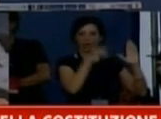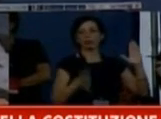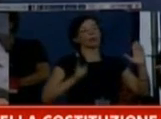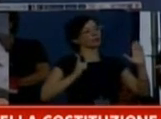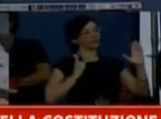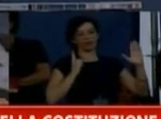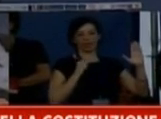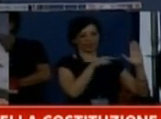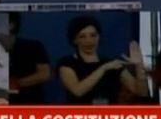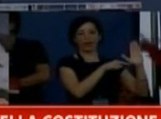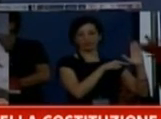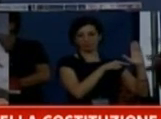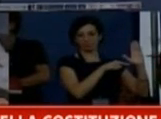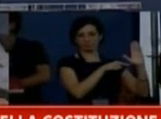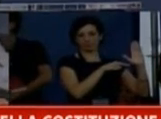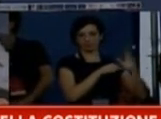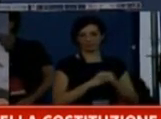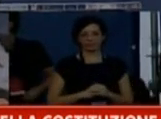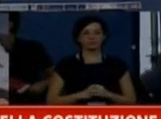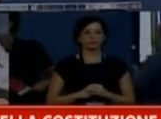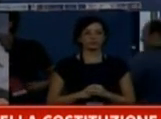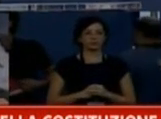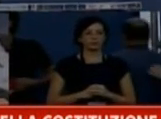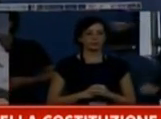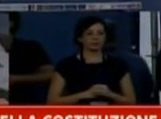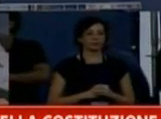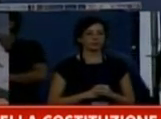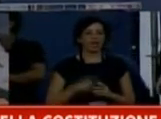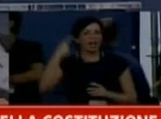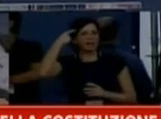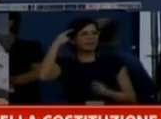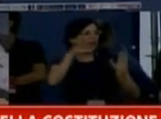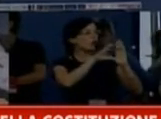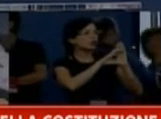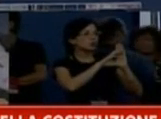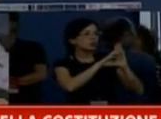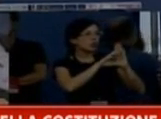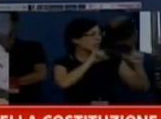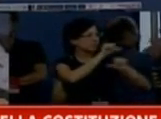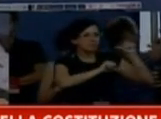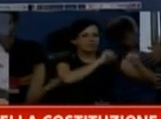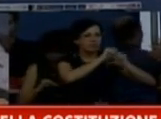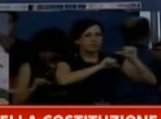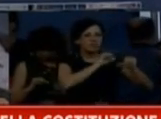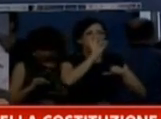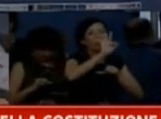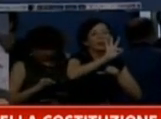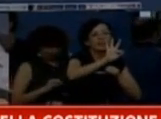avanti di trasformazione della nostra Costituzione in presidenzialismo.